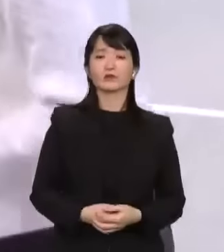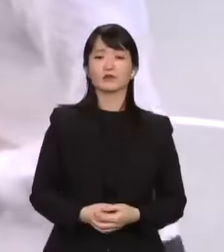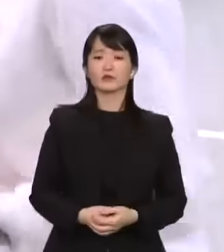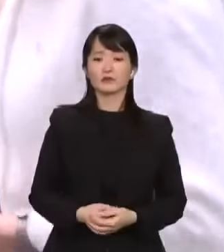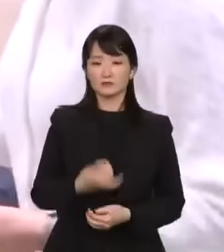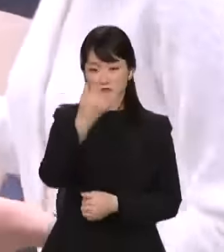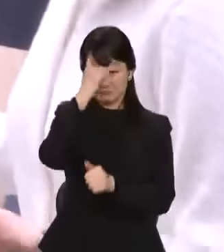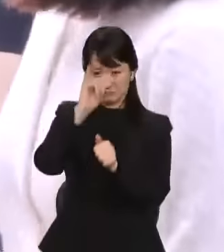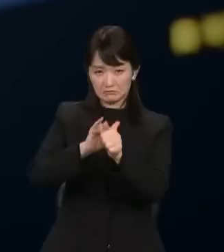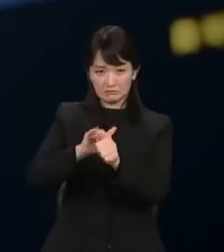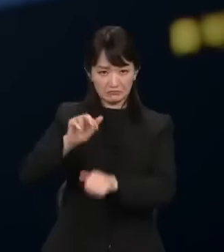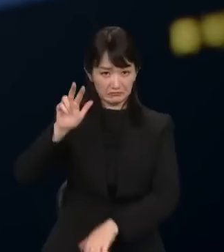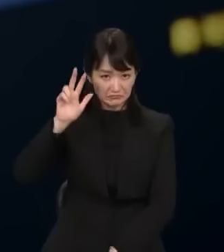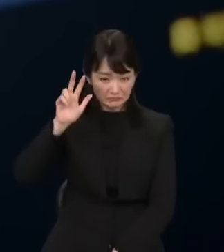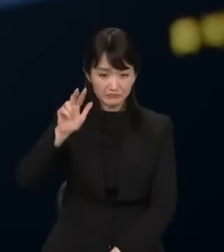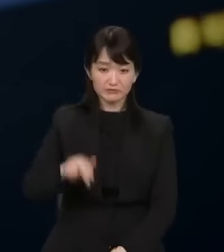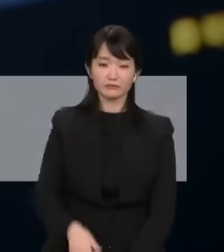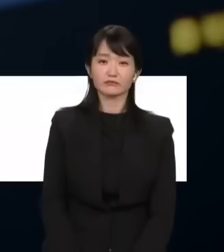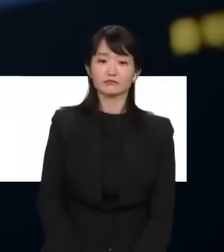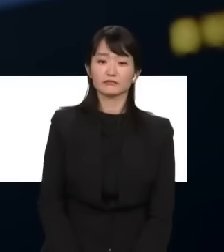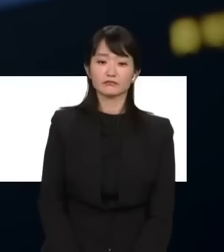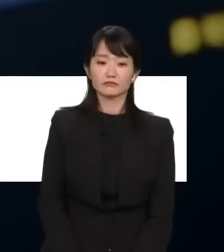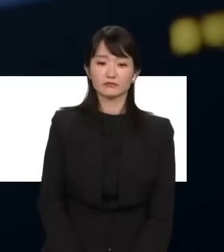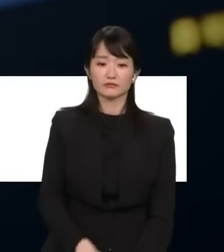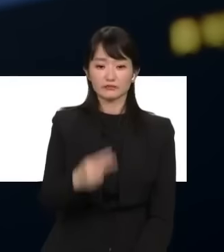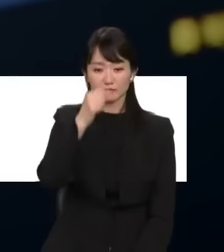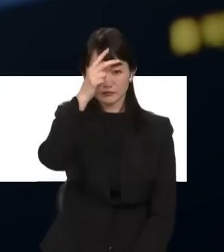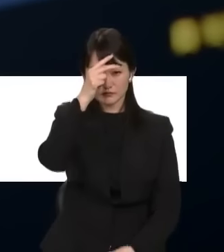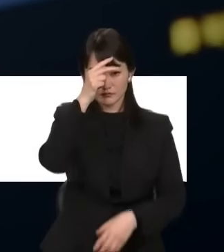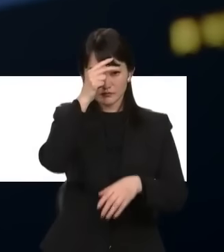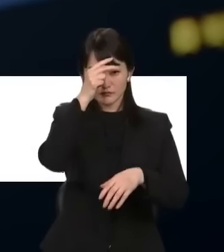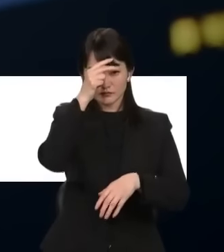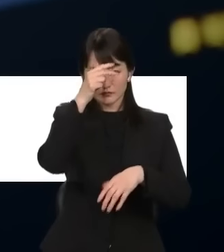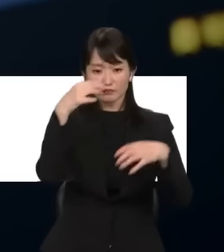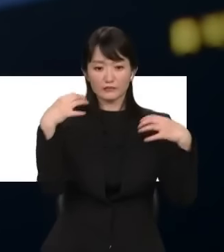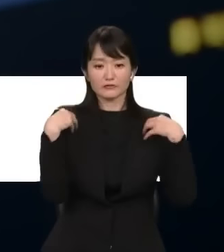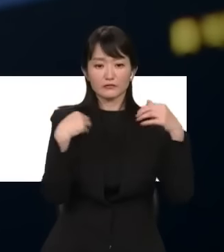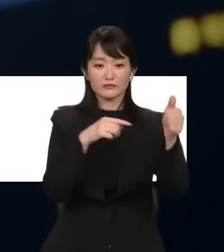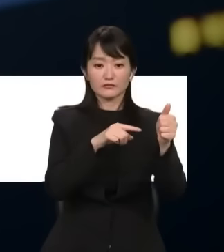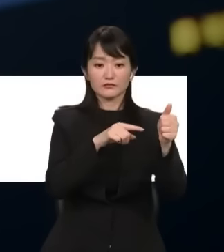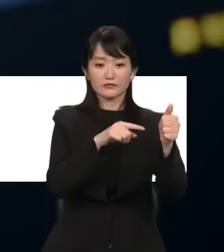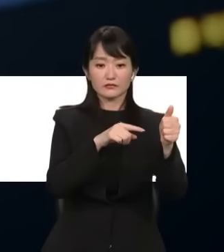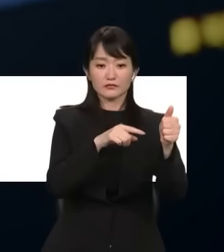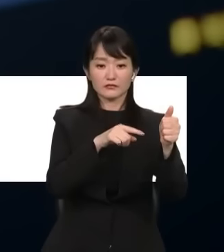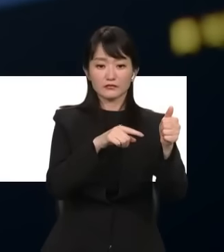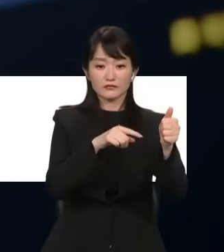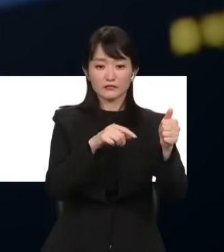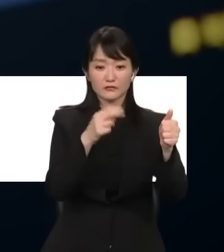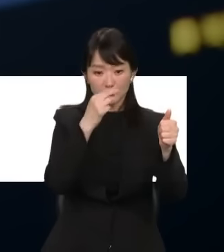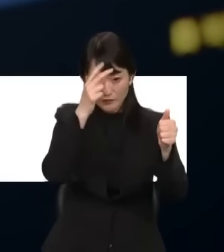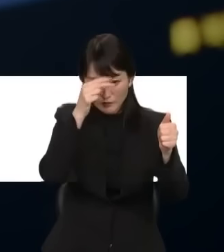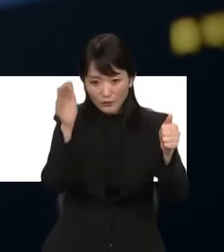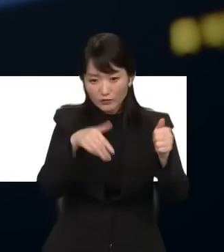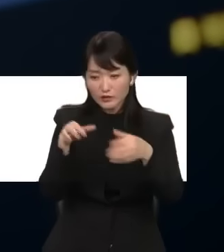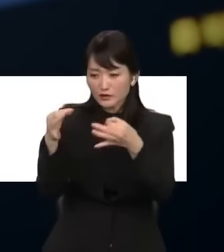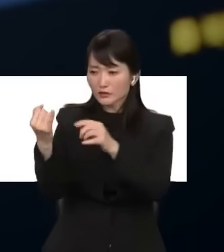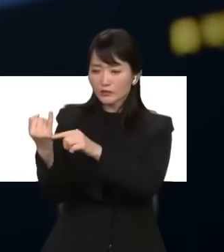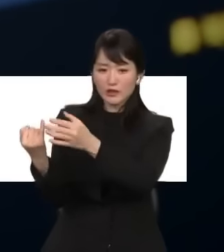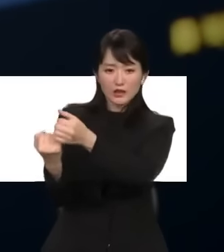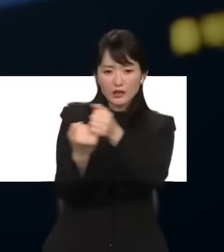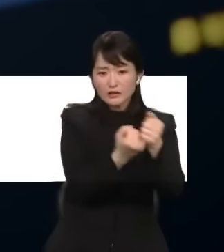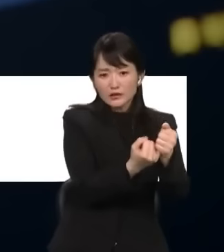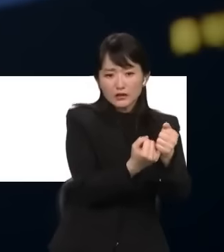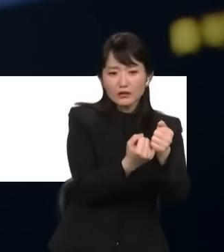맹세도 했다고 합니다. 경찰청장부터가 여기 검찰부터가 김영세 잡히가. 그거 다 충성 맹세 다 시킨 거